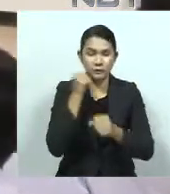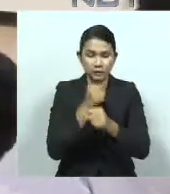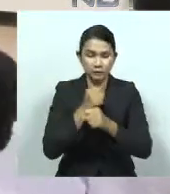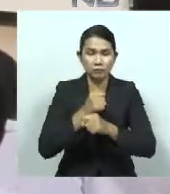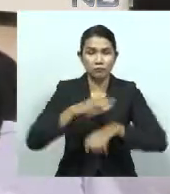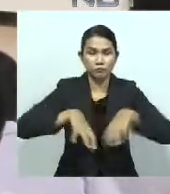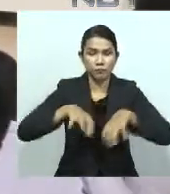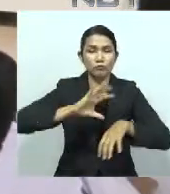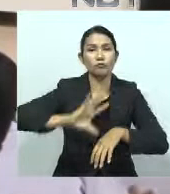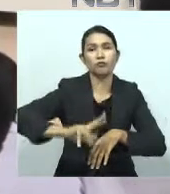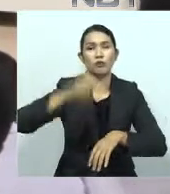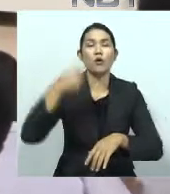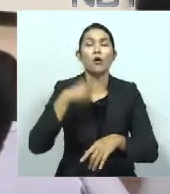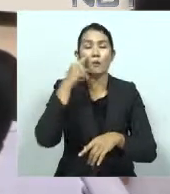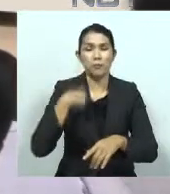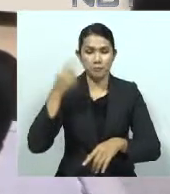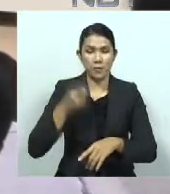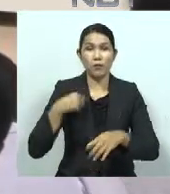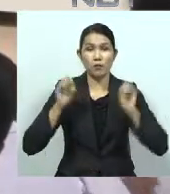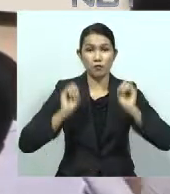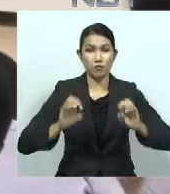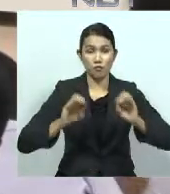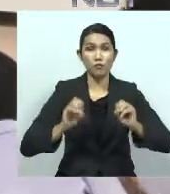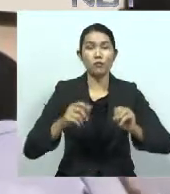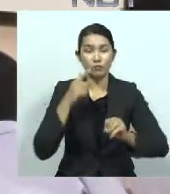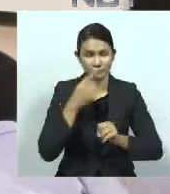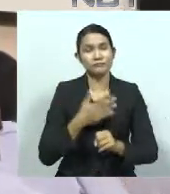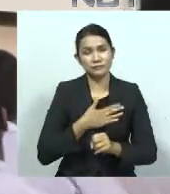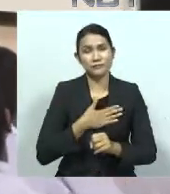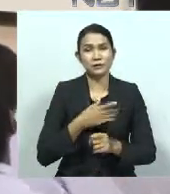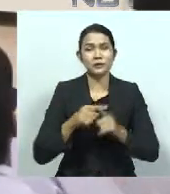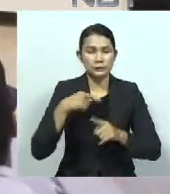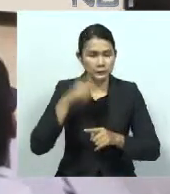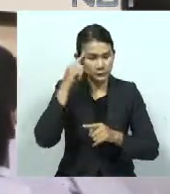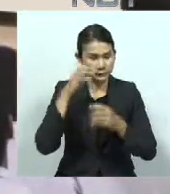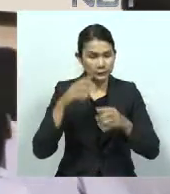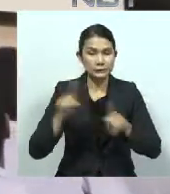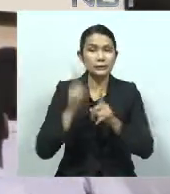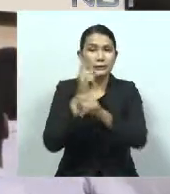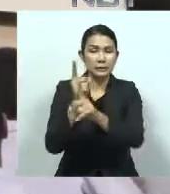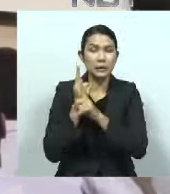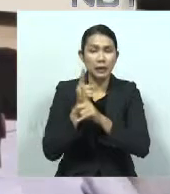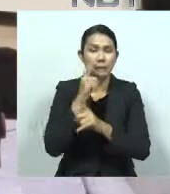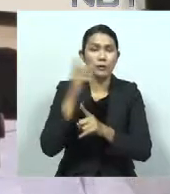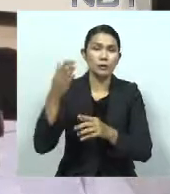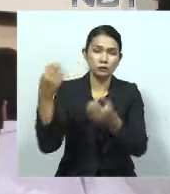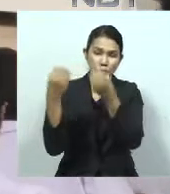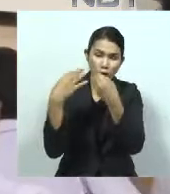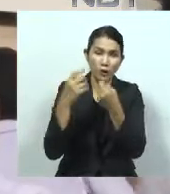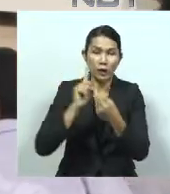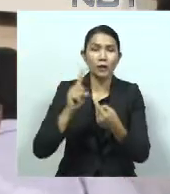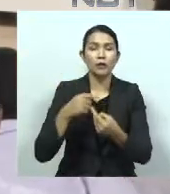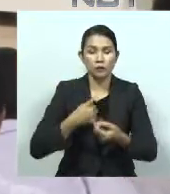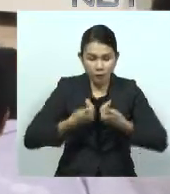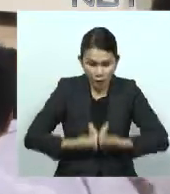นครูสอนศิลปะที่โรงเรียนมหาวิชาวุฒิโดยครูอุ๋ยค่ะก็ได้ยึดมั่นคำสอนของพลเอกเปรมมาโดยตลอดค่ะว่าเกิดม